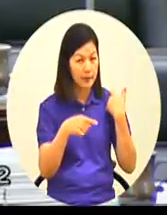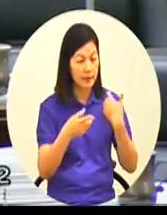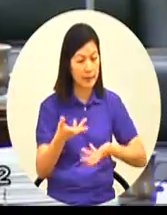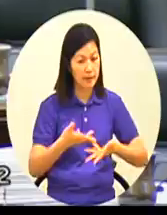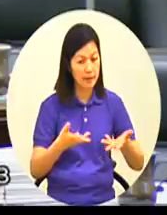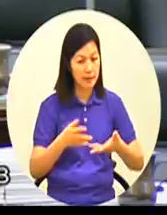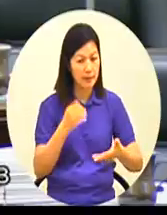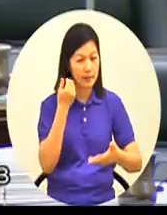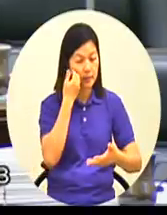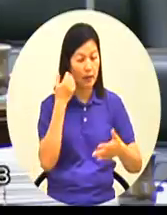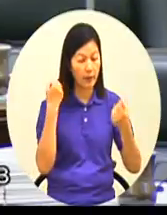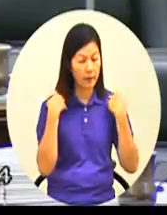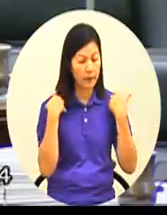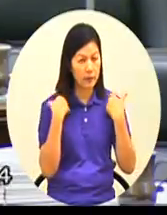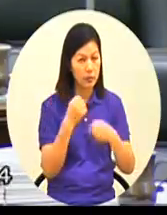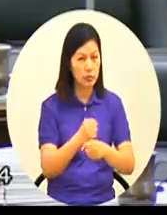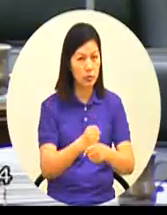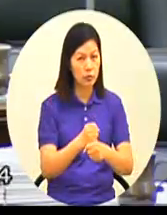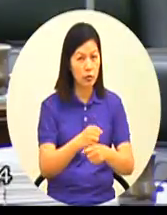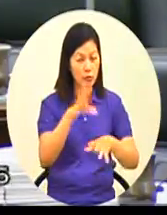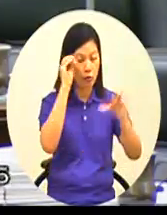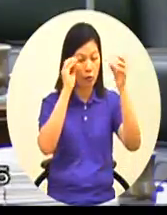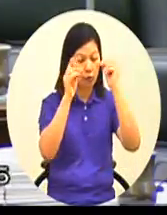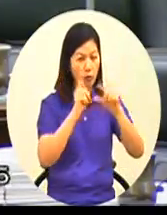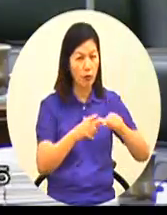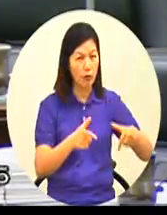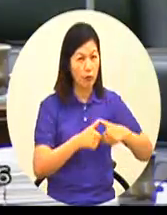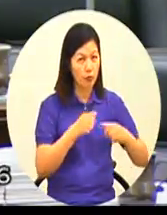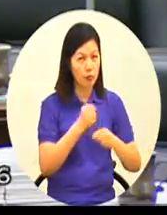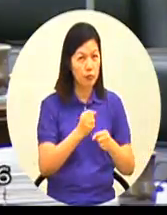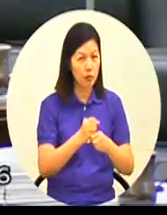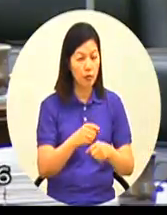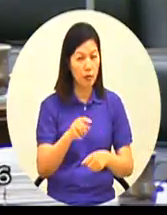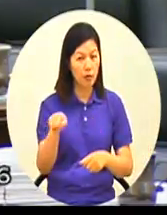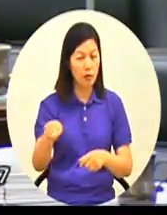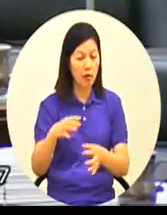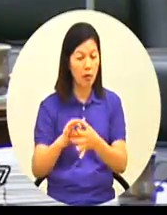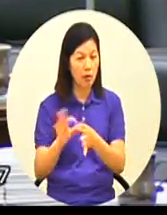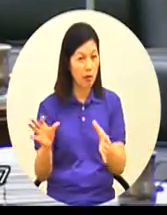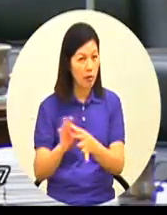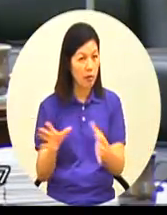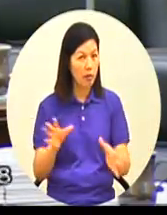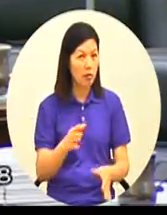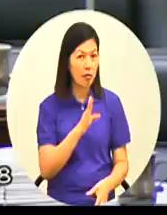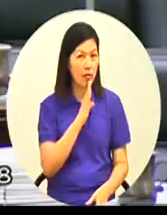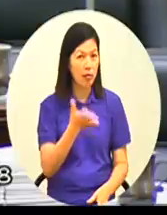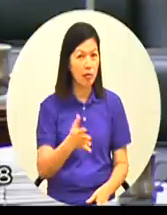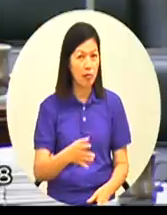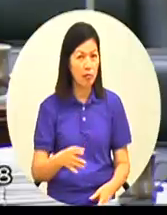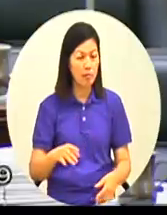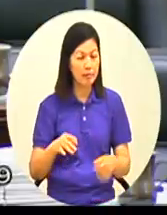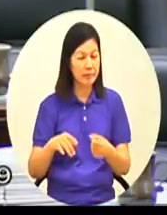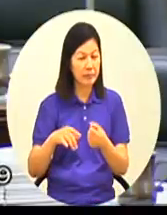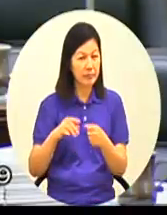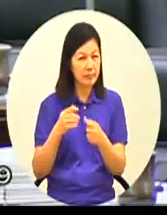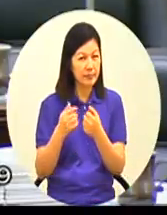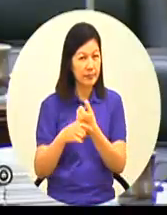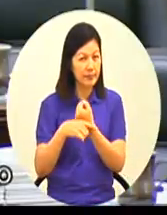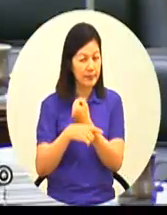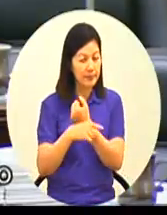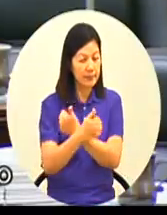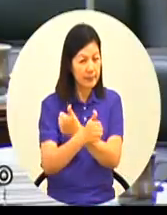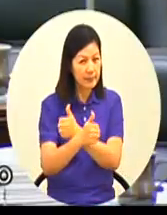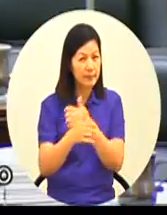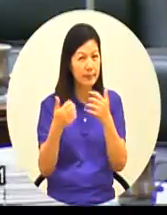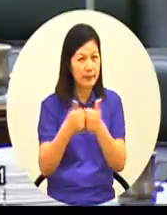该爱做？还是资讯中心爱做？跟您各无关系啊！啊，研考会是市长是整个市府的